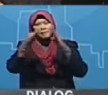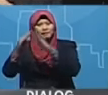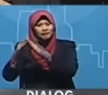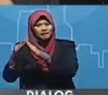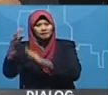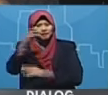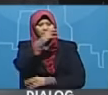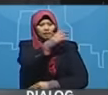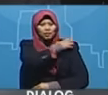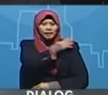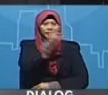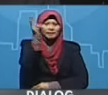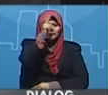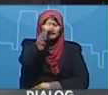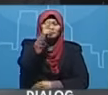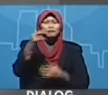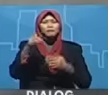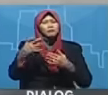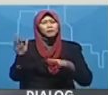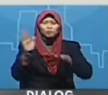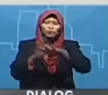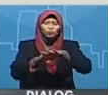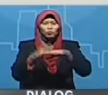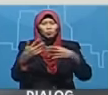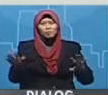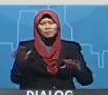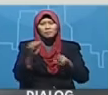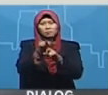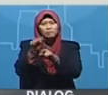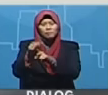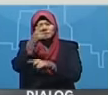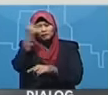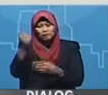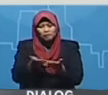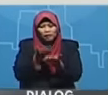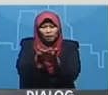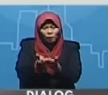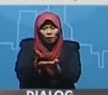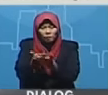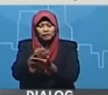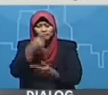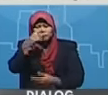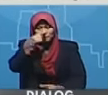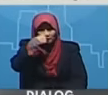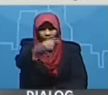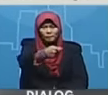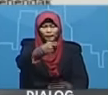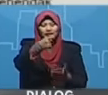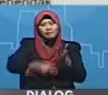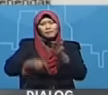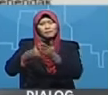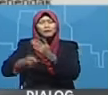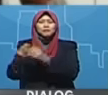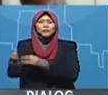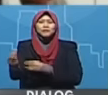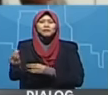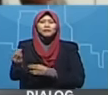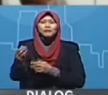pegawai-pegawai kerajaan pun ada yang kena tipu. Jadi sebab tawaran-tawaran yang menarik, ya. Jadi ini kita kena ambil perhatian, ya.